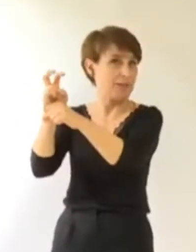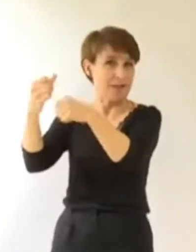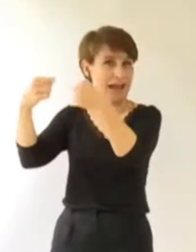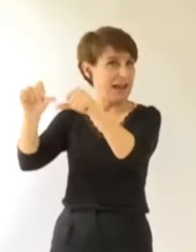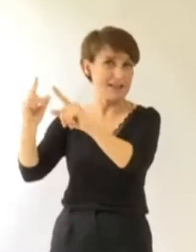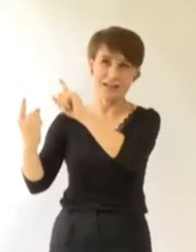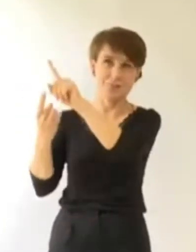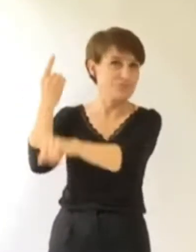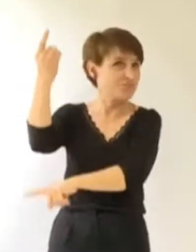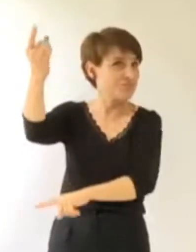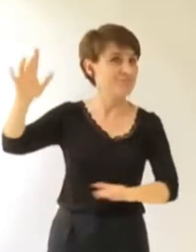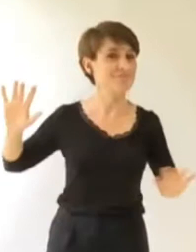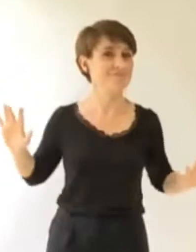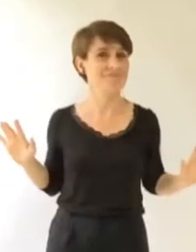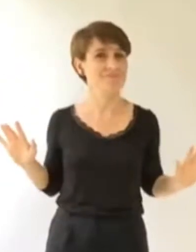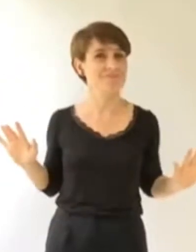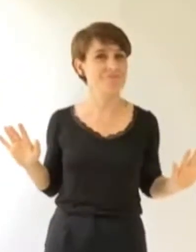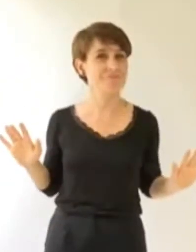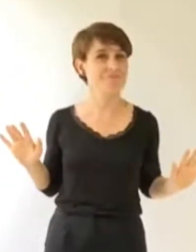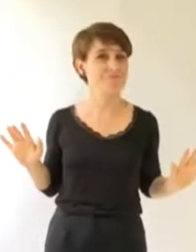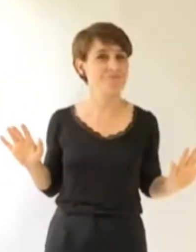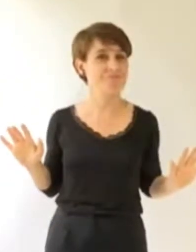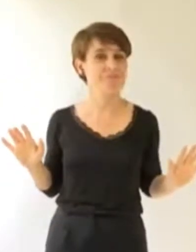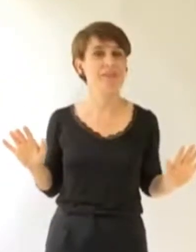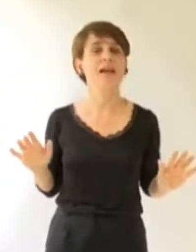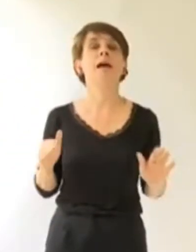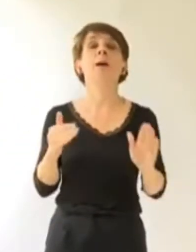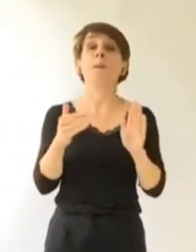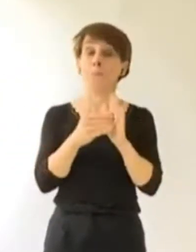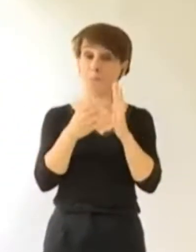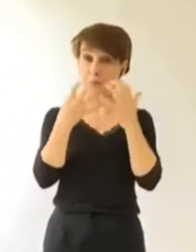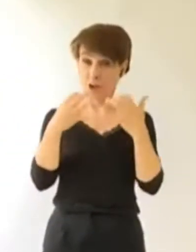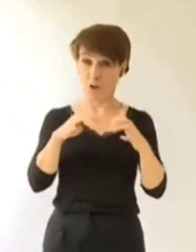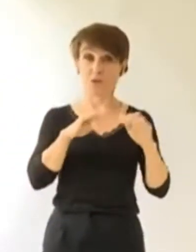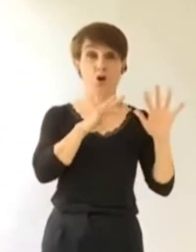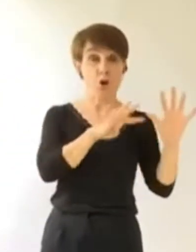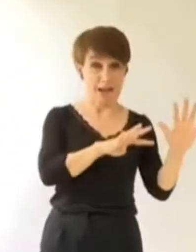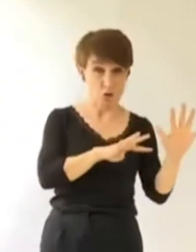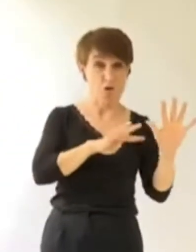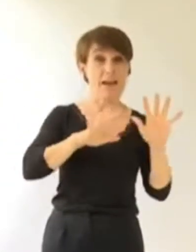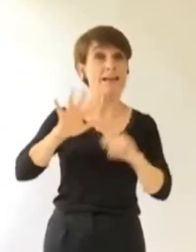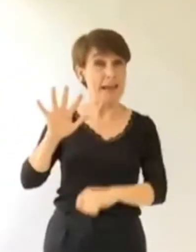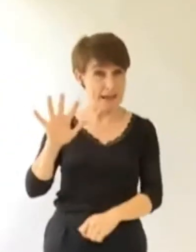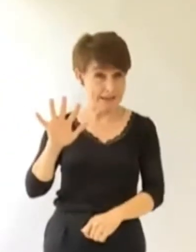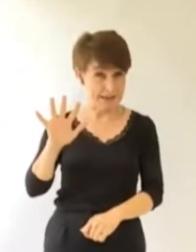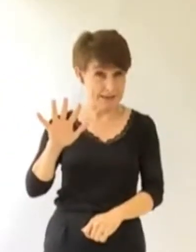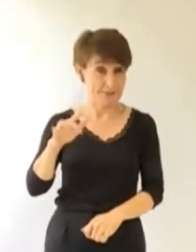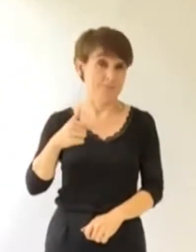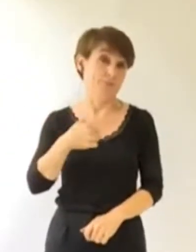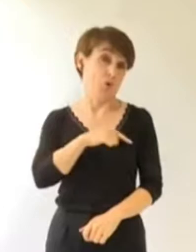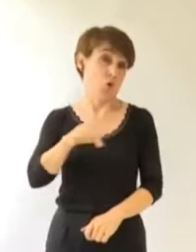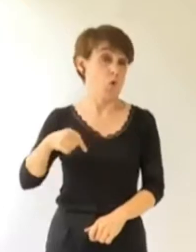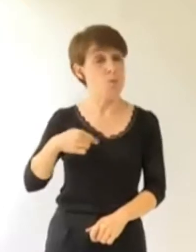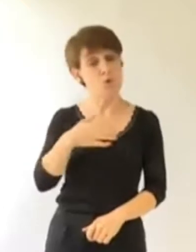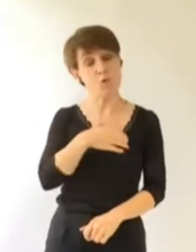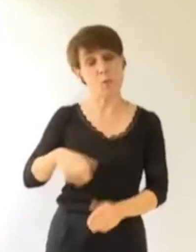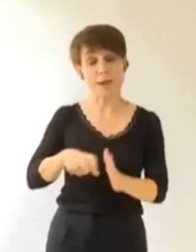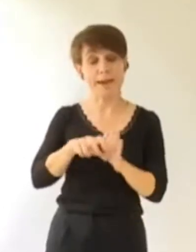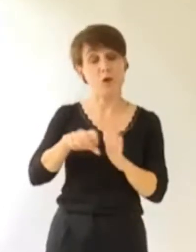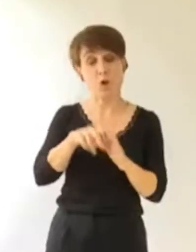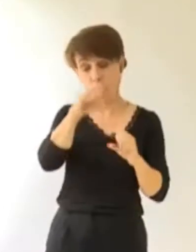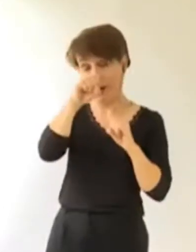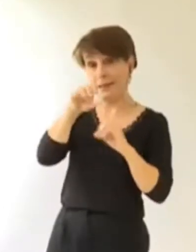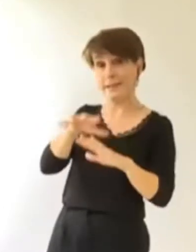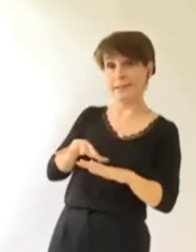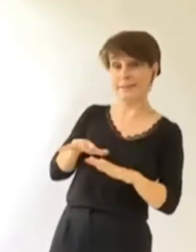partir. Et je voudrais vous dire qu'en 1995, quand nous avons quitté la municipalité de Grenoble,